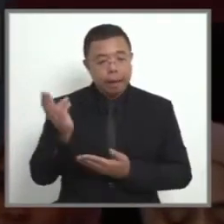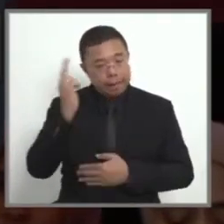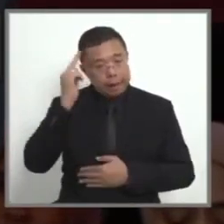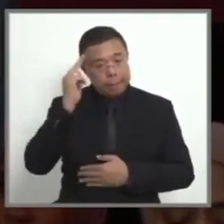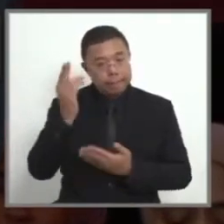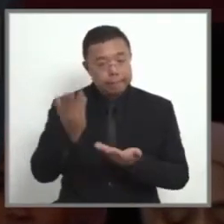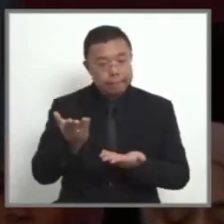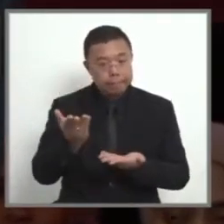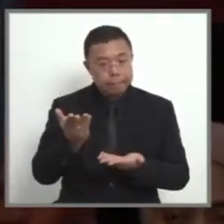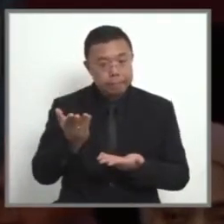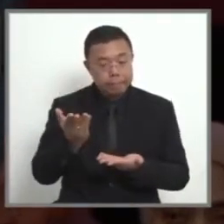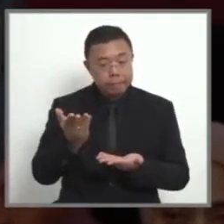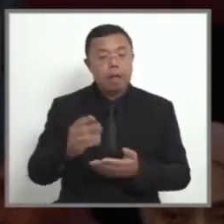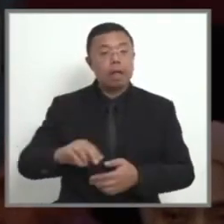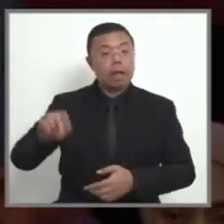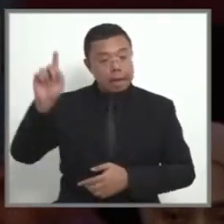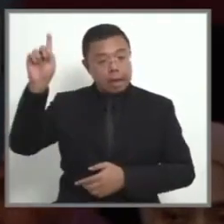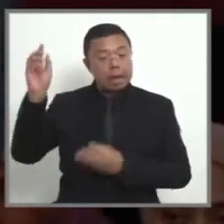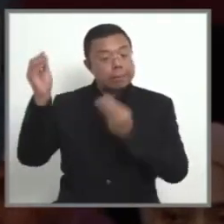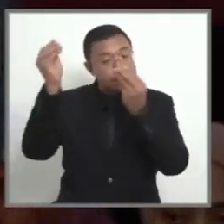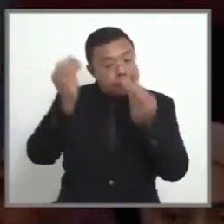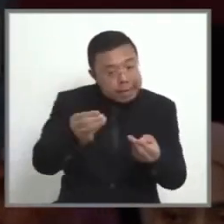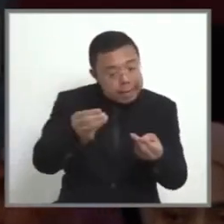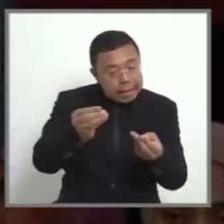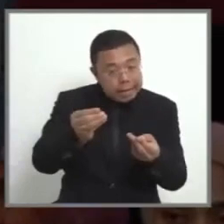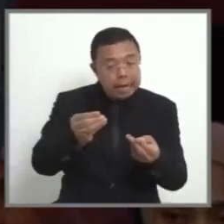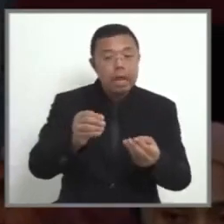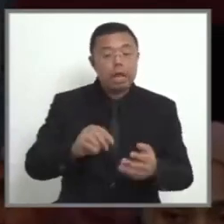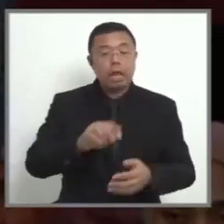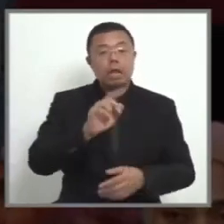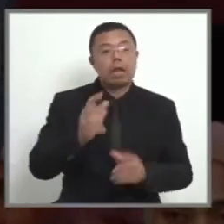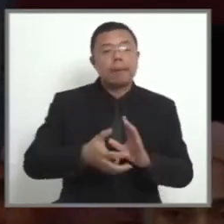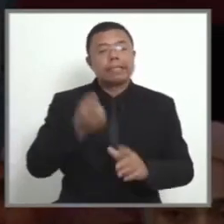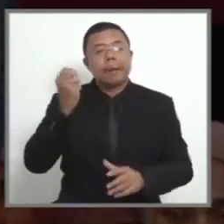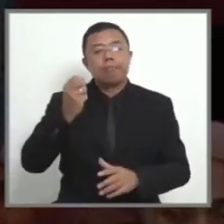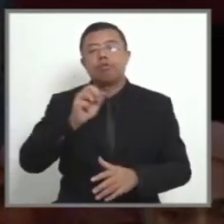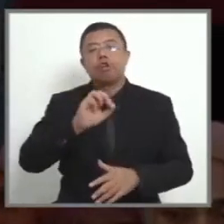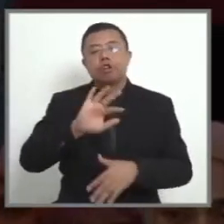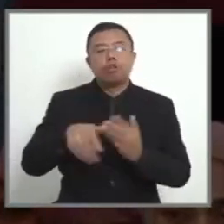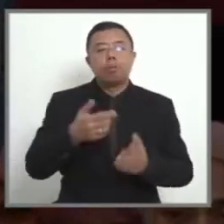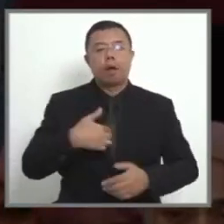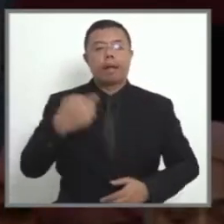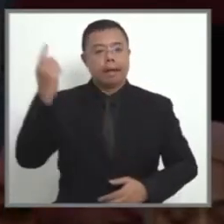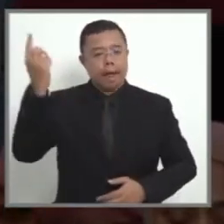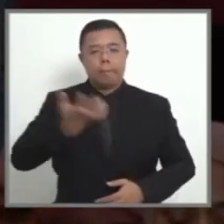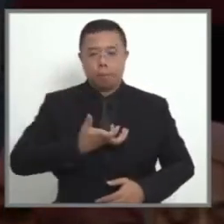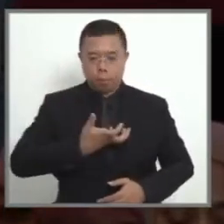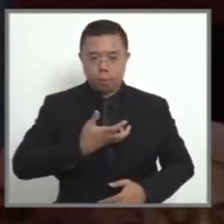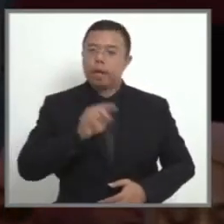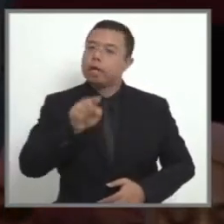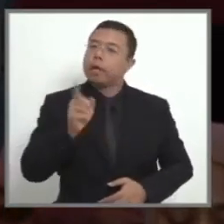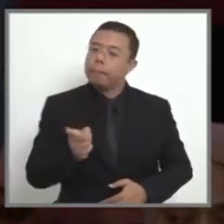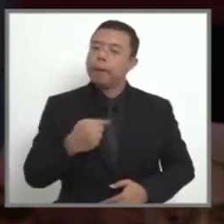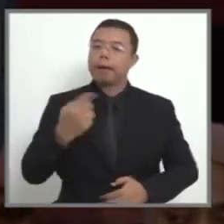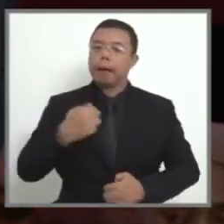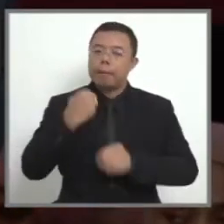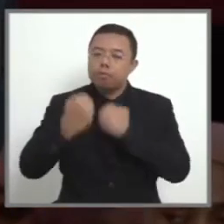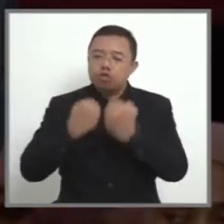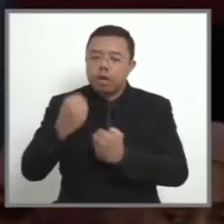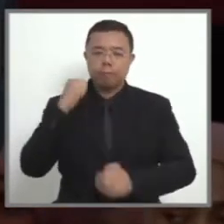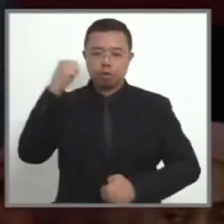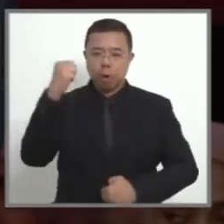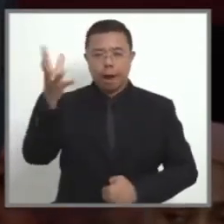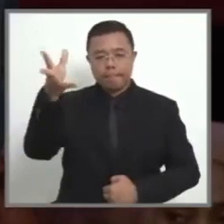dikehendaki bahwa Tuhan akan memberikan dan mencabut dari yang dikehendaki karena itu kami dalam berjuang menyadari